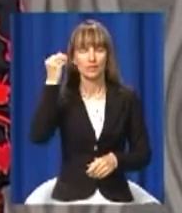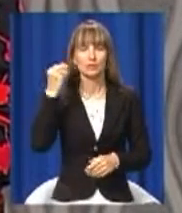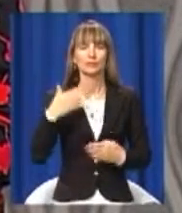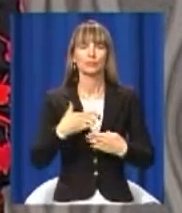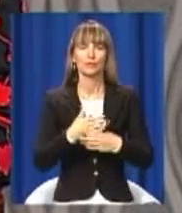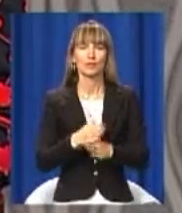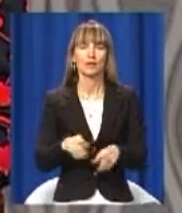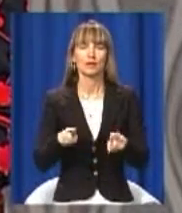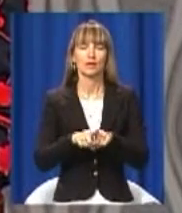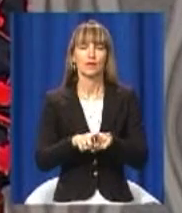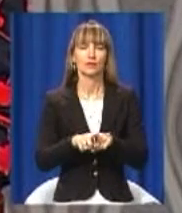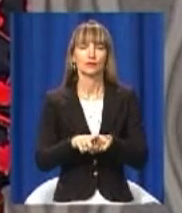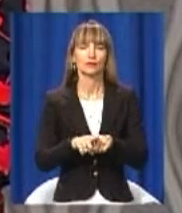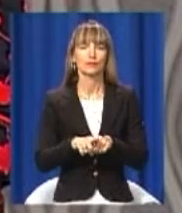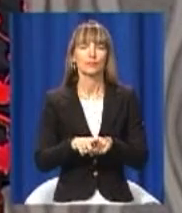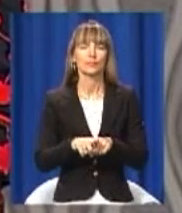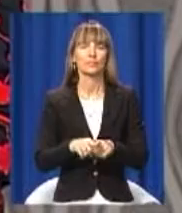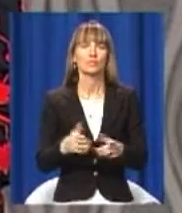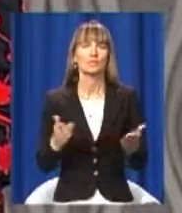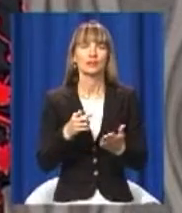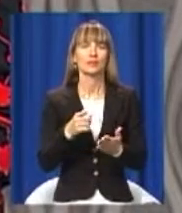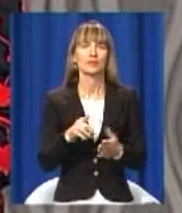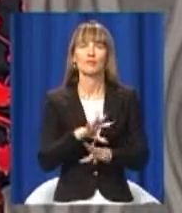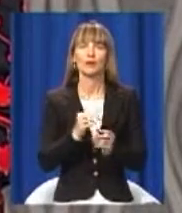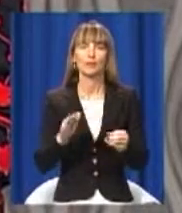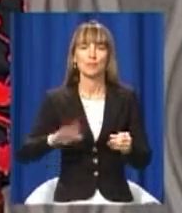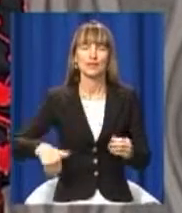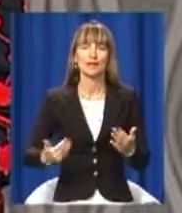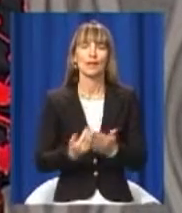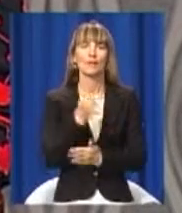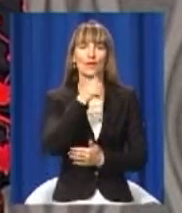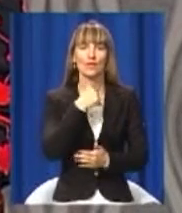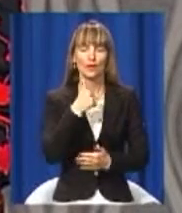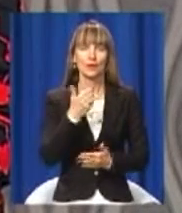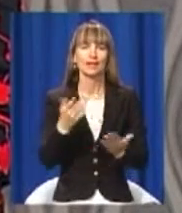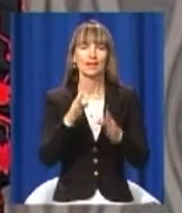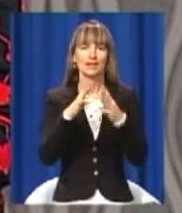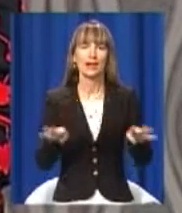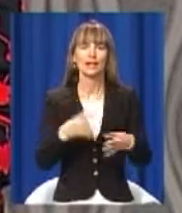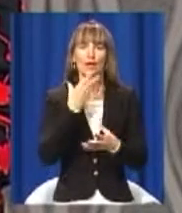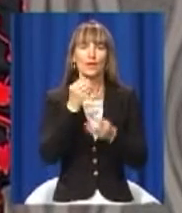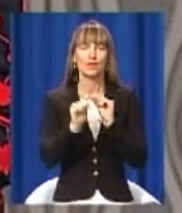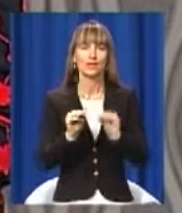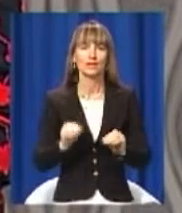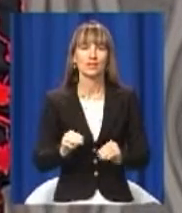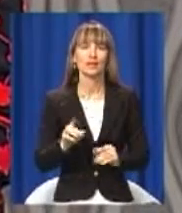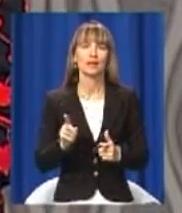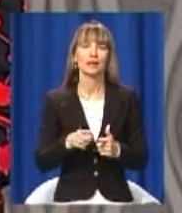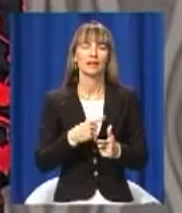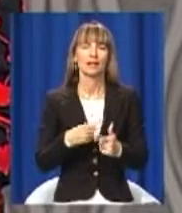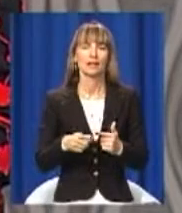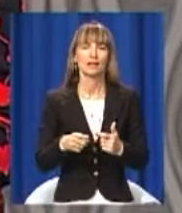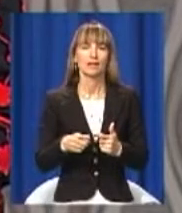поділися також ще такими певними моментами, як ти взагалі от після Нового року, як ви ялинку наряджаєте, чи ну